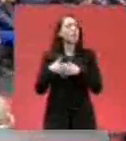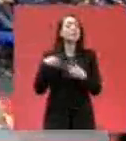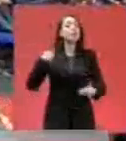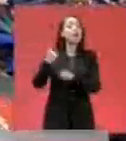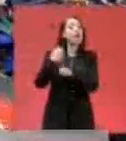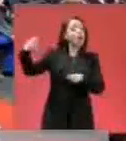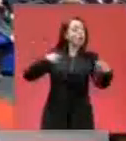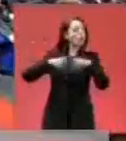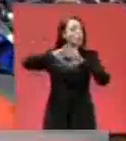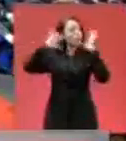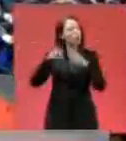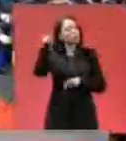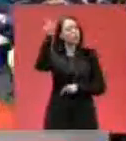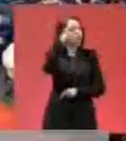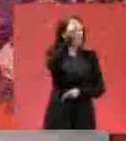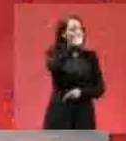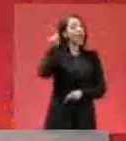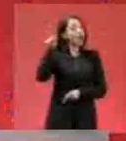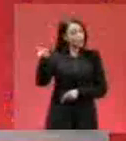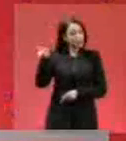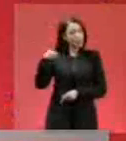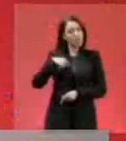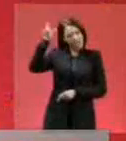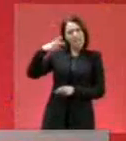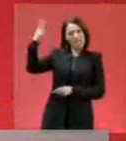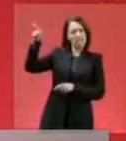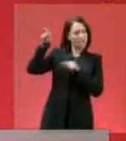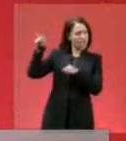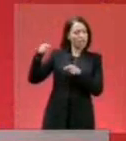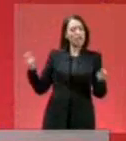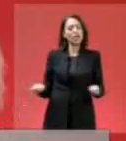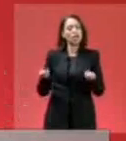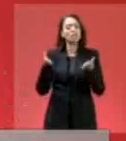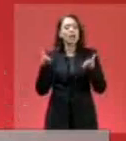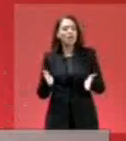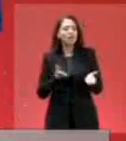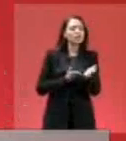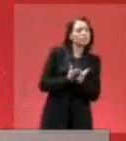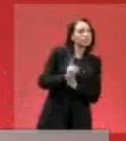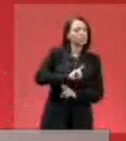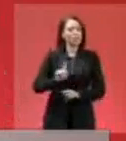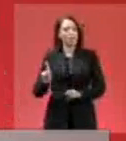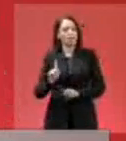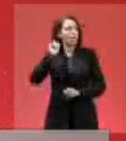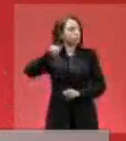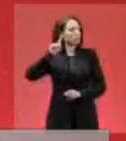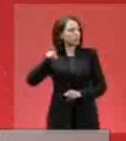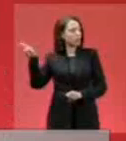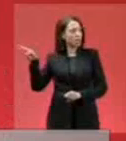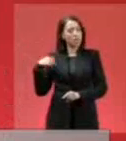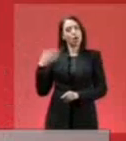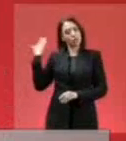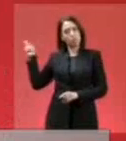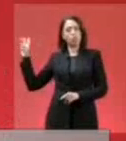εργοδότες, με το ΣΕΒ, με όλους αυτούς οι οποίοι για χάρη τους γινόντουσαν αυτές οι μεταρρυθμίσεις, οι σκληρές, οι νεοφιλελεύθερες και τα απέδιδαν